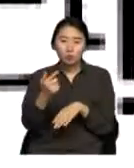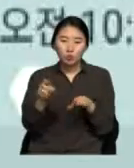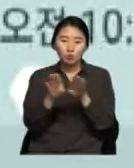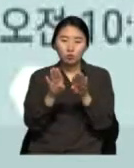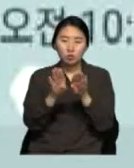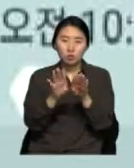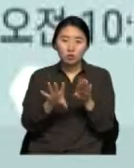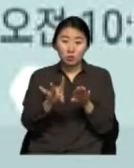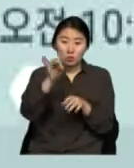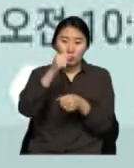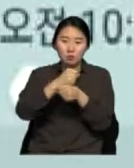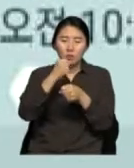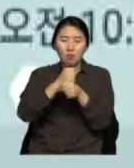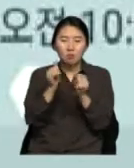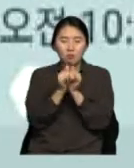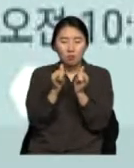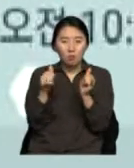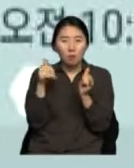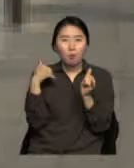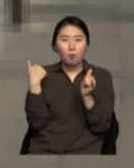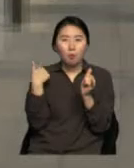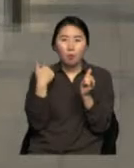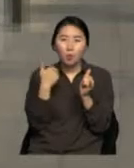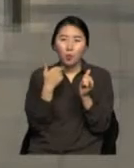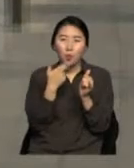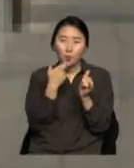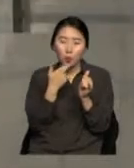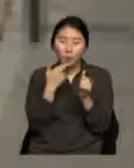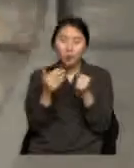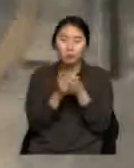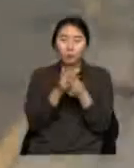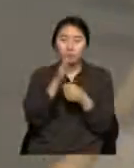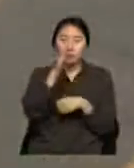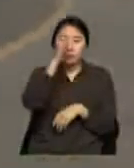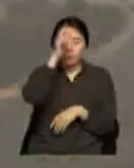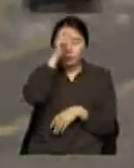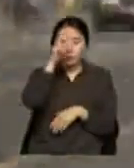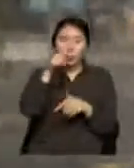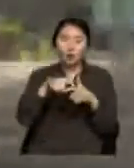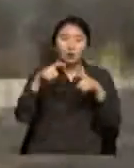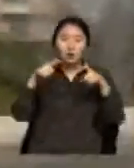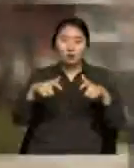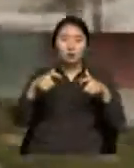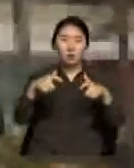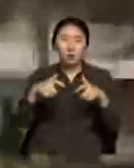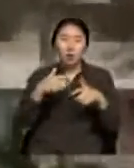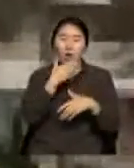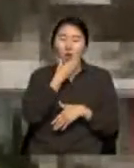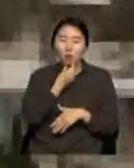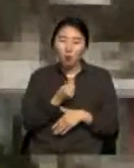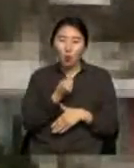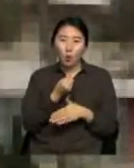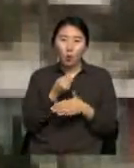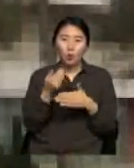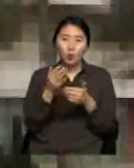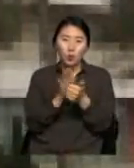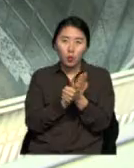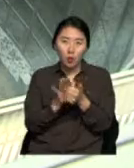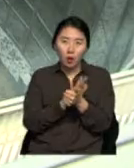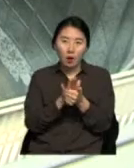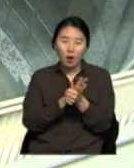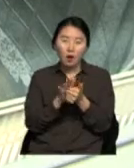최초 작성자는 찾아내지 못했습니다. 경찰은 강남구립 행복요양병원에 대한 신 구청장의